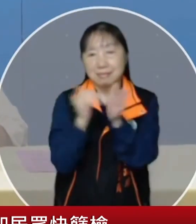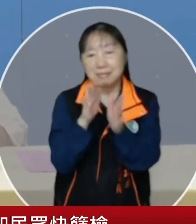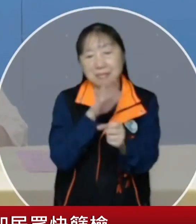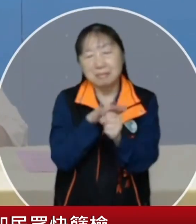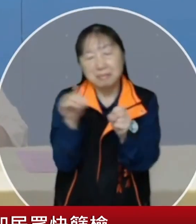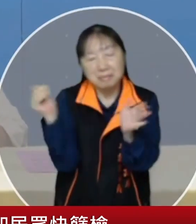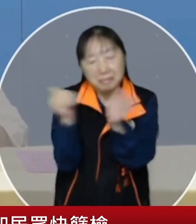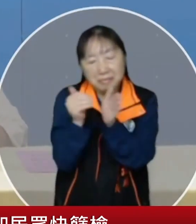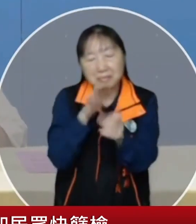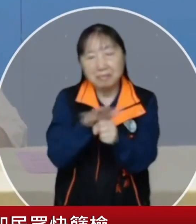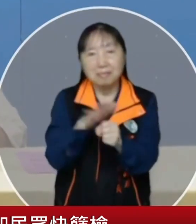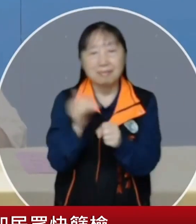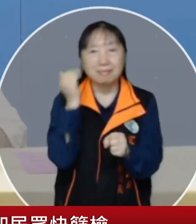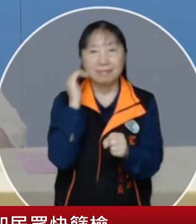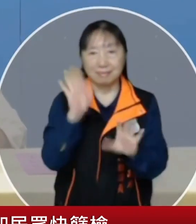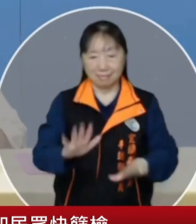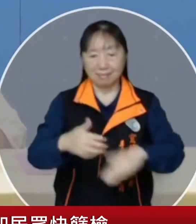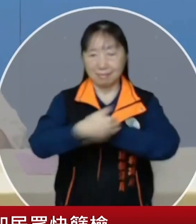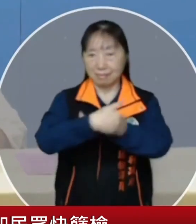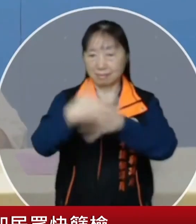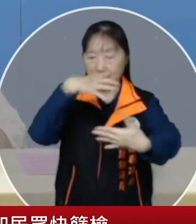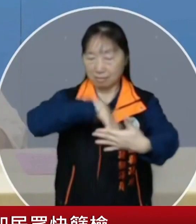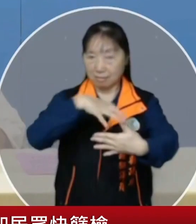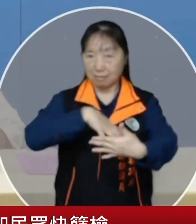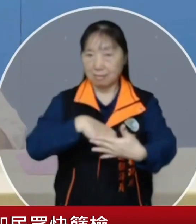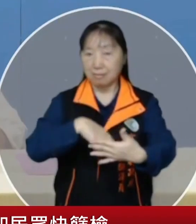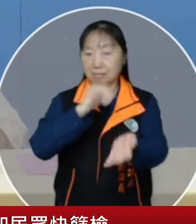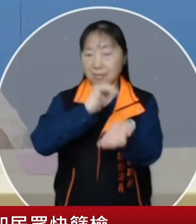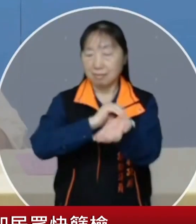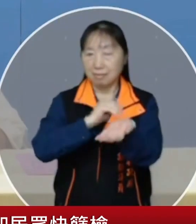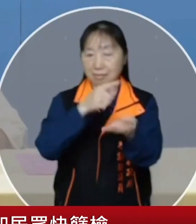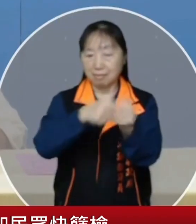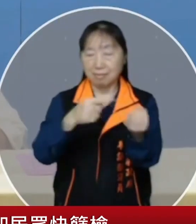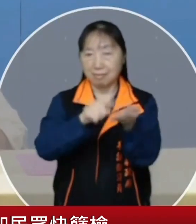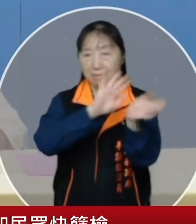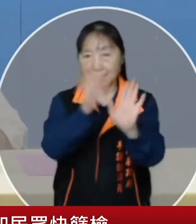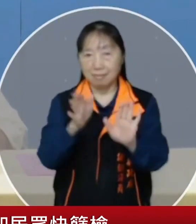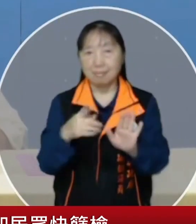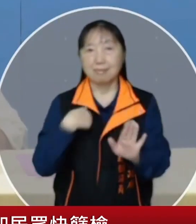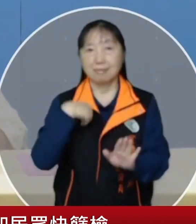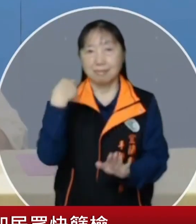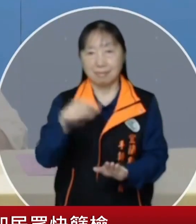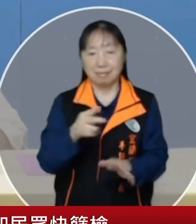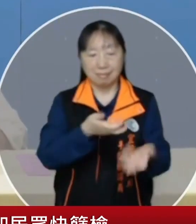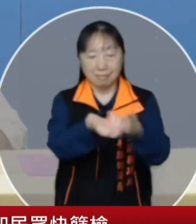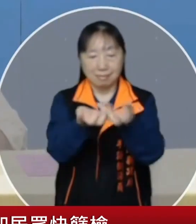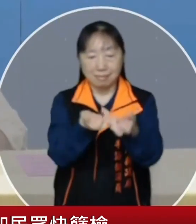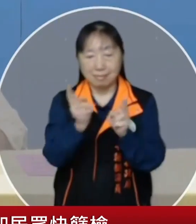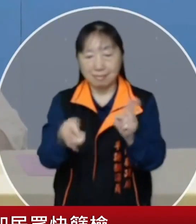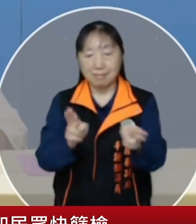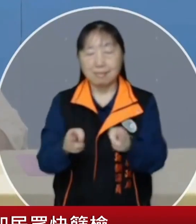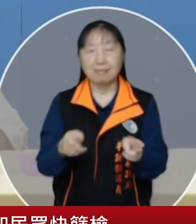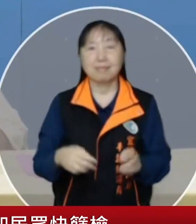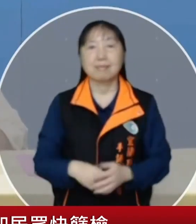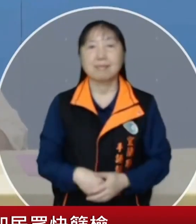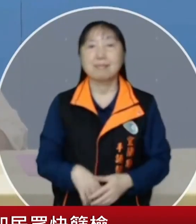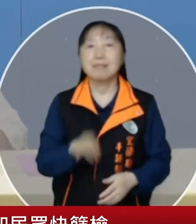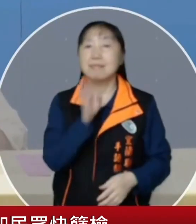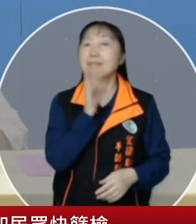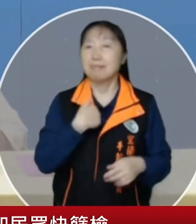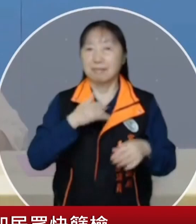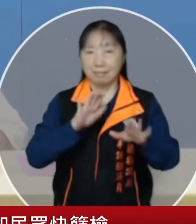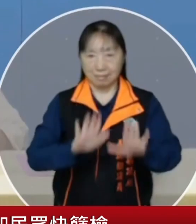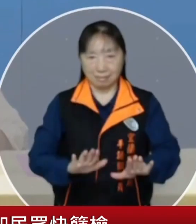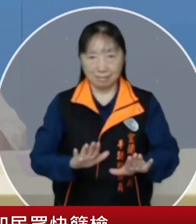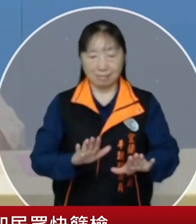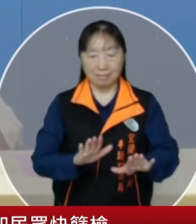呢维持县内的这个医疗量能呢，并做好资源的配置，是我们目前要